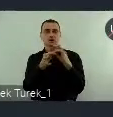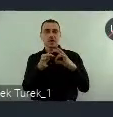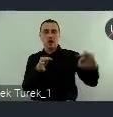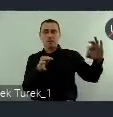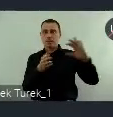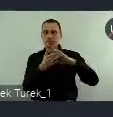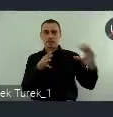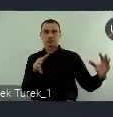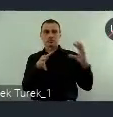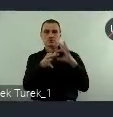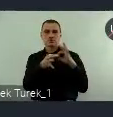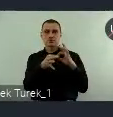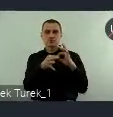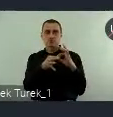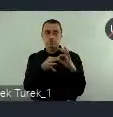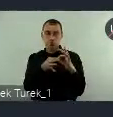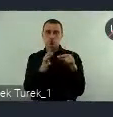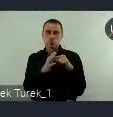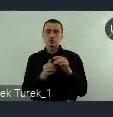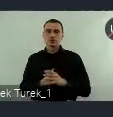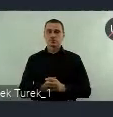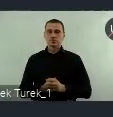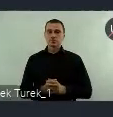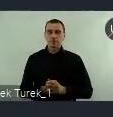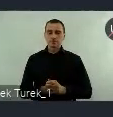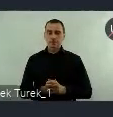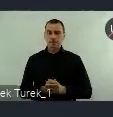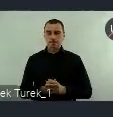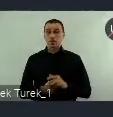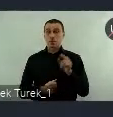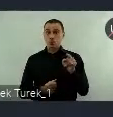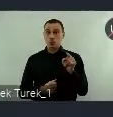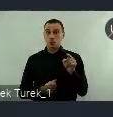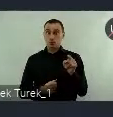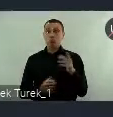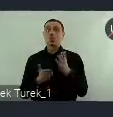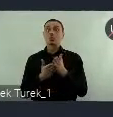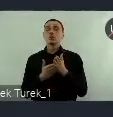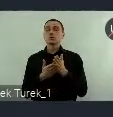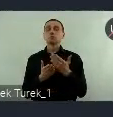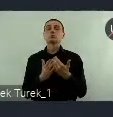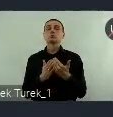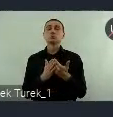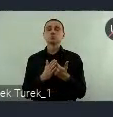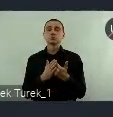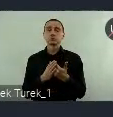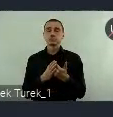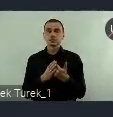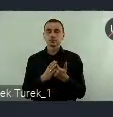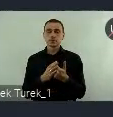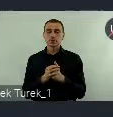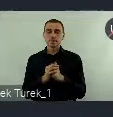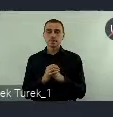wspomagania słyszenia tak działają one są dlatego dobre i dlatego pomagają w określonych sytuacjach że